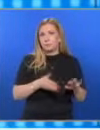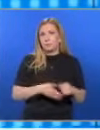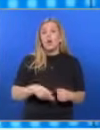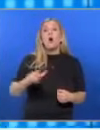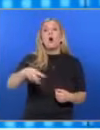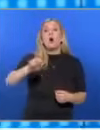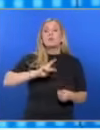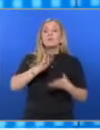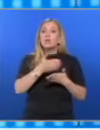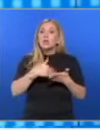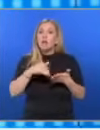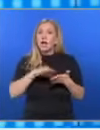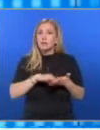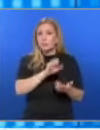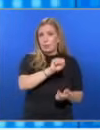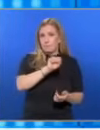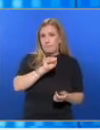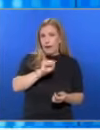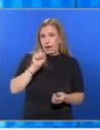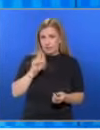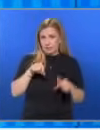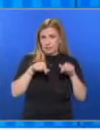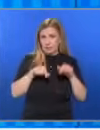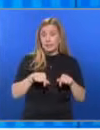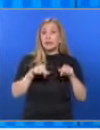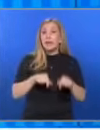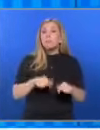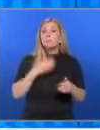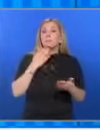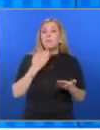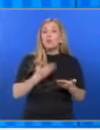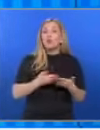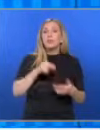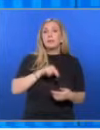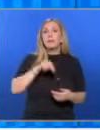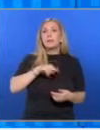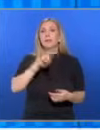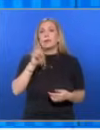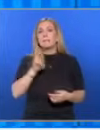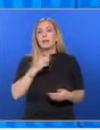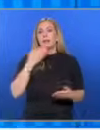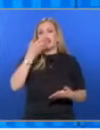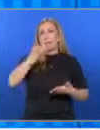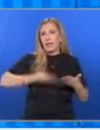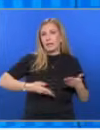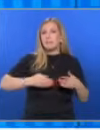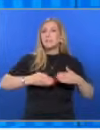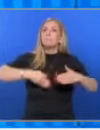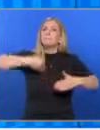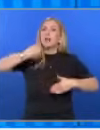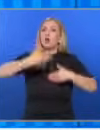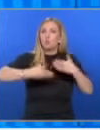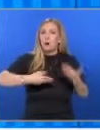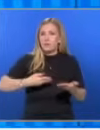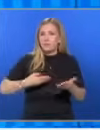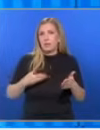Отговор на част от парламентарно представените политически сили днес на предложената от ППДБ декларация за преодоляване на